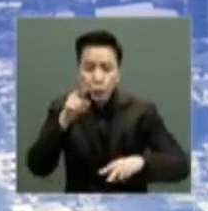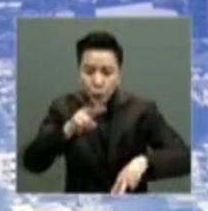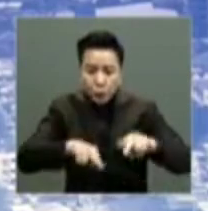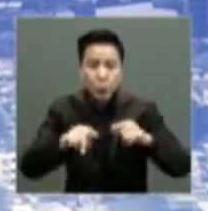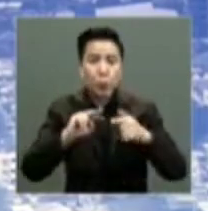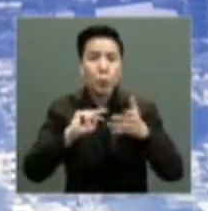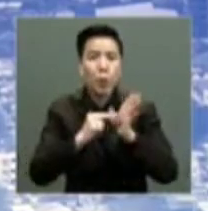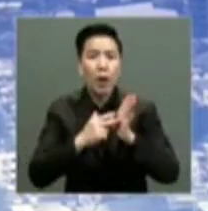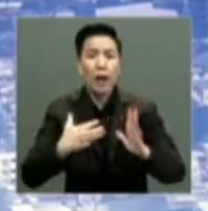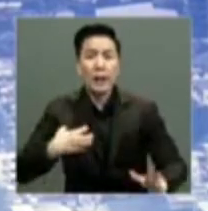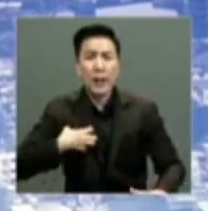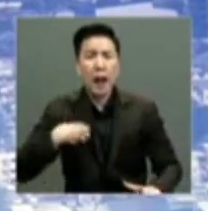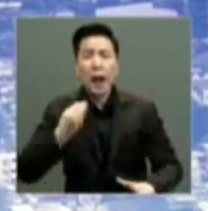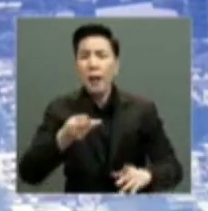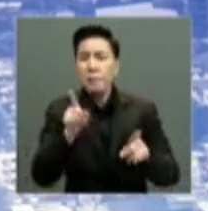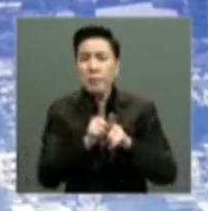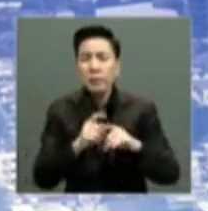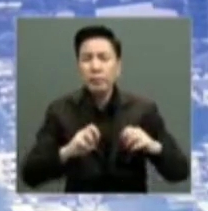ก็ไม่ได้ต้องการที่ทำให้เกิดความคุกกักอะไรทั้งหลายเลยนะครับเพราะว่าการตรงนี้มันมีเรื่องของงบประมาณเรื่องของอะไรต่างๆตามมาเยอะแยะซึ่งถ้าเราทำไม่ถูกไม่ต้องก็จะโดนตรวจสอบตัวเองซะเองนะครับเพราะฉะนั้นตอนนี้ต้องฝากขอความเห็นใจแต่อย่างไรก็ตามแต่ฮะก็มีคนบ่นมาทั้งตัวของประชาชนเองไม่ใช่ชนเข้าไปเท่าไหร่แต่บุคลากรทางการแพทย์กลุ่มหนึ่งก็บอกว่าแม่ออกยากเหลือเกินบางคนก็บนกันมาในโซเชียลซึ่งผมรับทราบแล้วก็ฝ่ายบริหารทุกคนก็พยายามที่จะช่วยกันนะครับท่านเองเป็นผู้ปฏิบัติเราก็รับทราบว่าท่านก็มีปัญหาอยู่เยอะนะครับแต่ยังไงก็ตามแต่นะครับก็ก็บ่นกันก็ก็เป็นเรื่องที่ปกตินะครับพวกเราก็รับฟังแต่ถ้าจะให้ดีๆก็ช่วยกันบอกมาทางตรงก็ได้นะครับแล้วก็ก็ในระบบของทางด้านสาธารณสุขของเราก็มีมีเรื่องที่เราจะได้ช่วยกันนะครับระบบของบริหารภายในต่างๆก็เหมือนกับในบ้านเราก็มีช่องทางที่จะพูดคุยกันแต่พอบอยออกในโซเ****ลมีเดียวัน